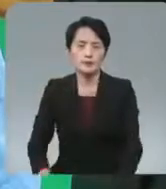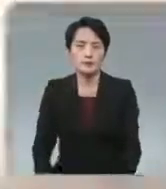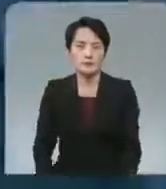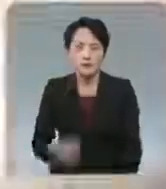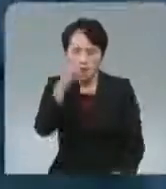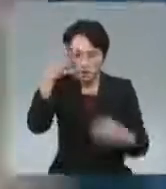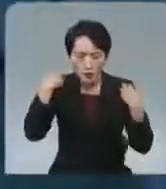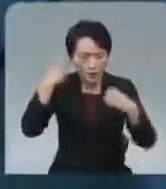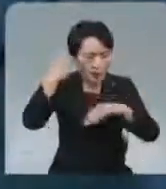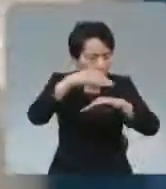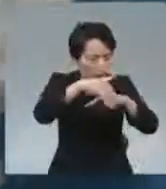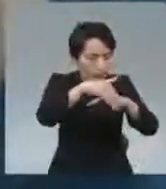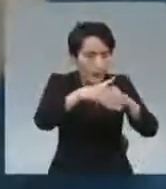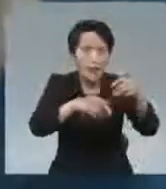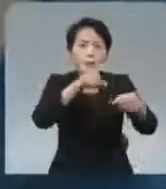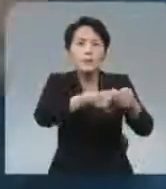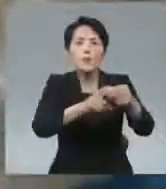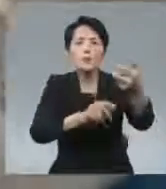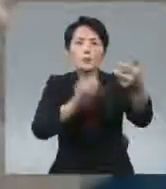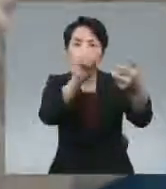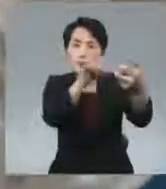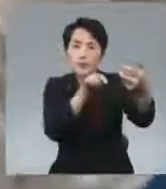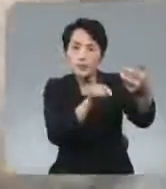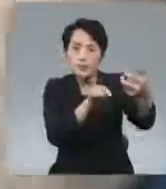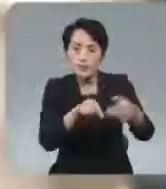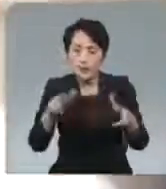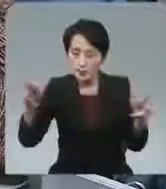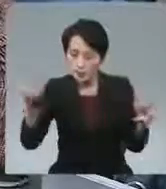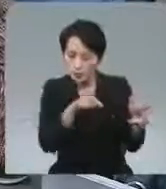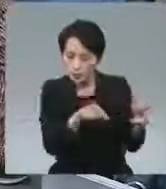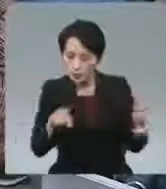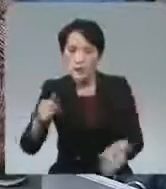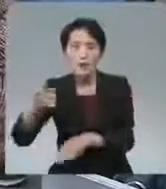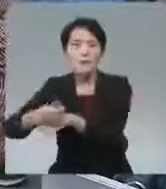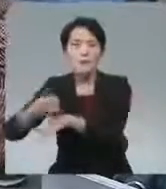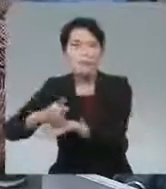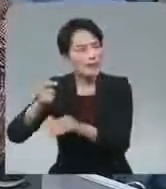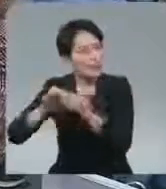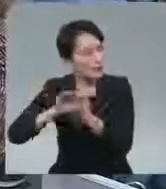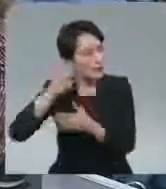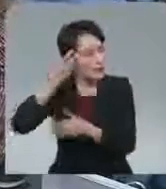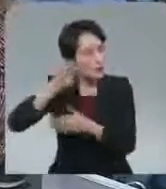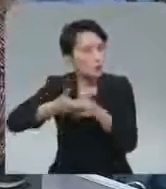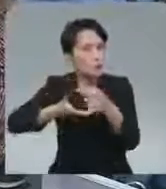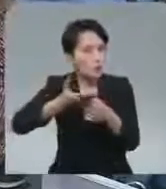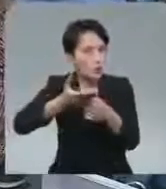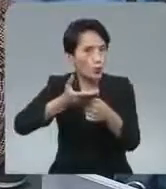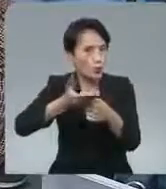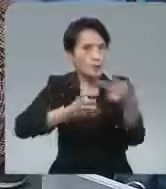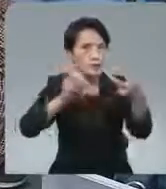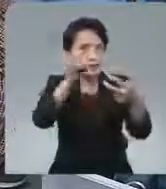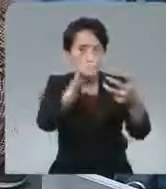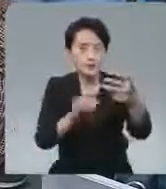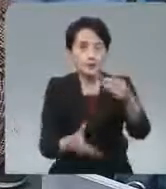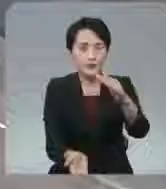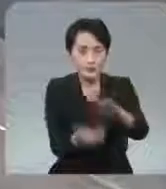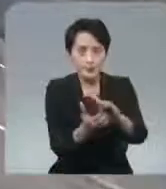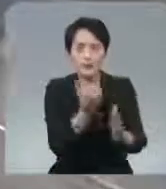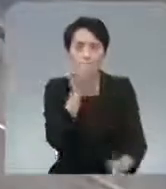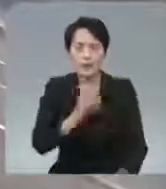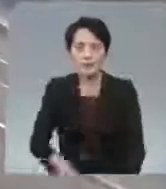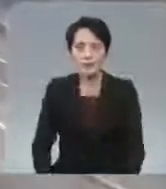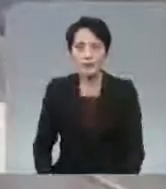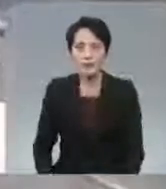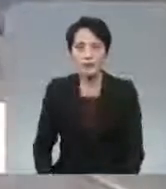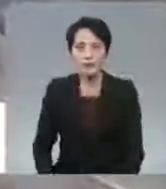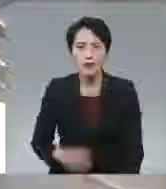lệ hoàn thành tiêm chủng đạt 67 thì vẫn phần trăm dân số nếu chỉ xét kinh doanh số trên 18 tuổi thì tỷ lệ tiêm chủng xong Đạt gần 80